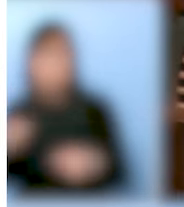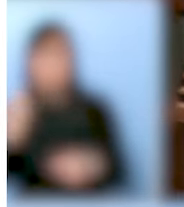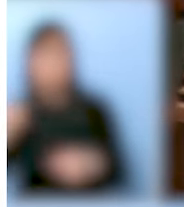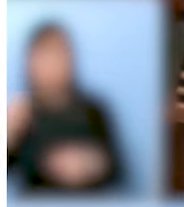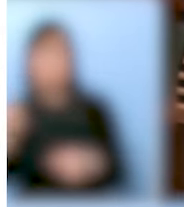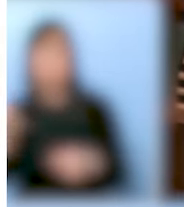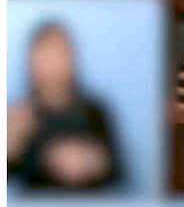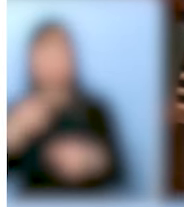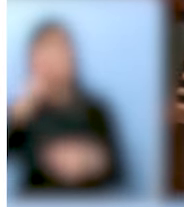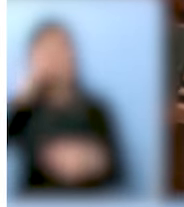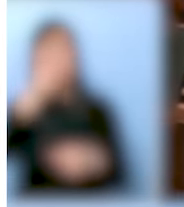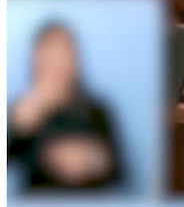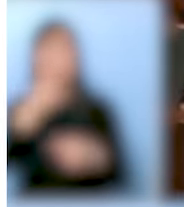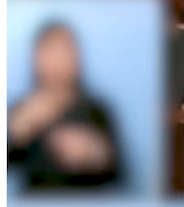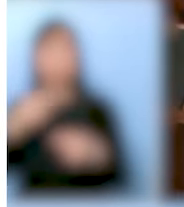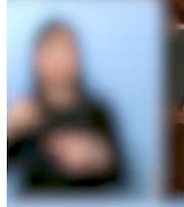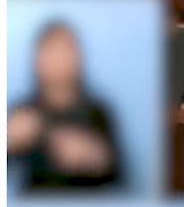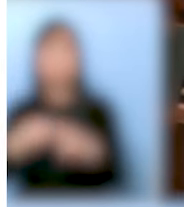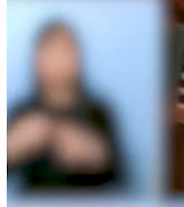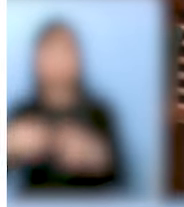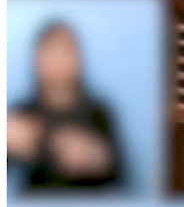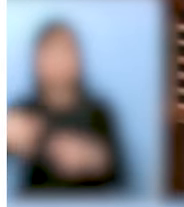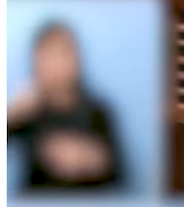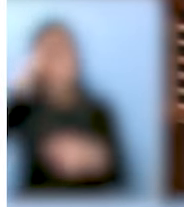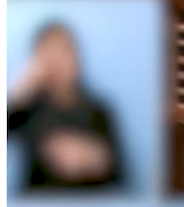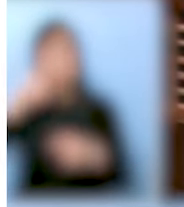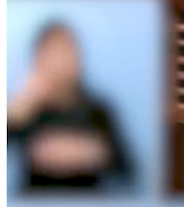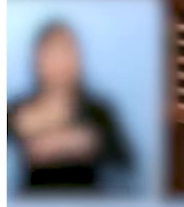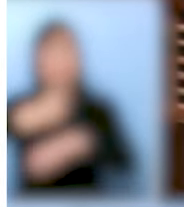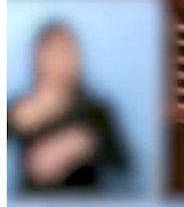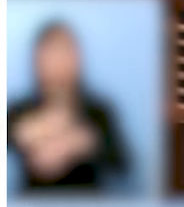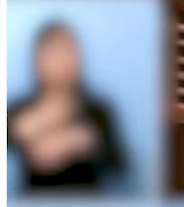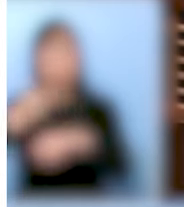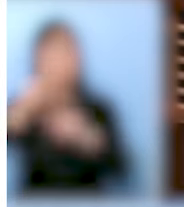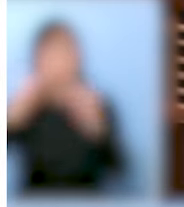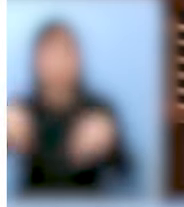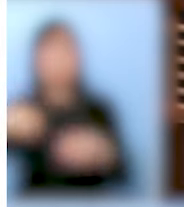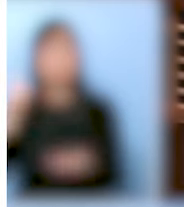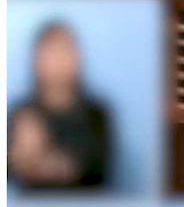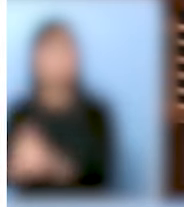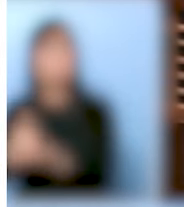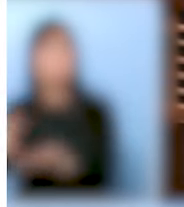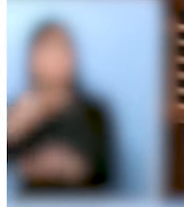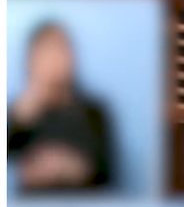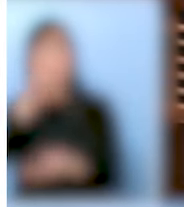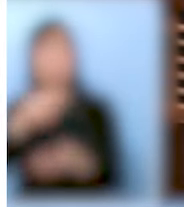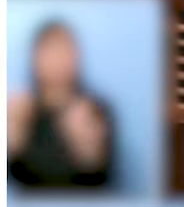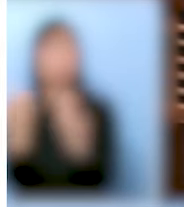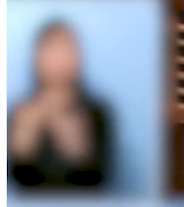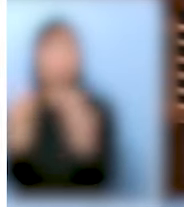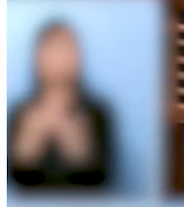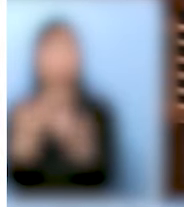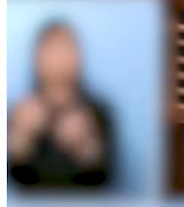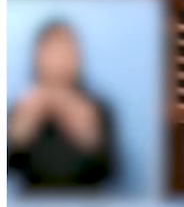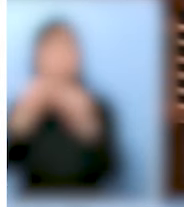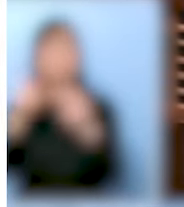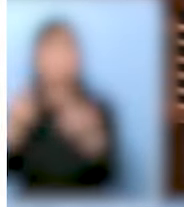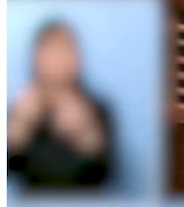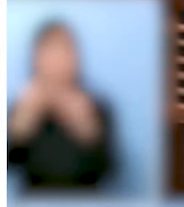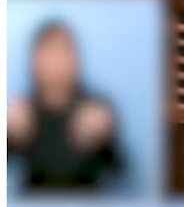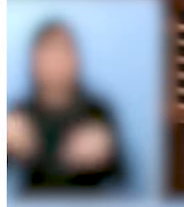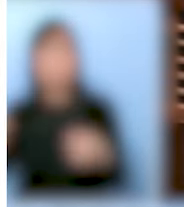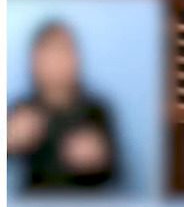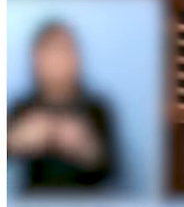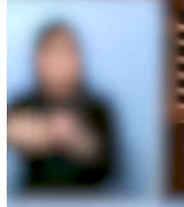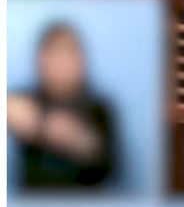府咧就了解公共行政之中嘅基礎之中嘅基礎，就係了解個問題嘅存在。所以我想問一條數學題，就係睇下。就